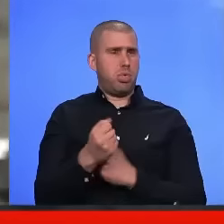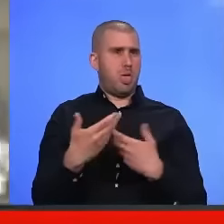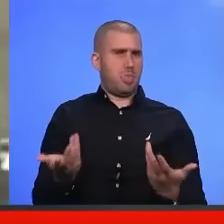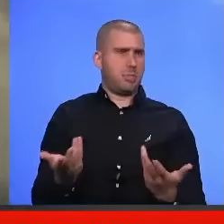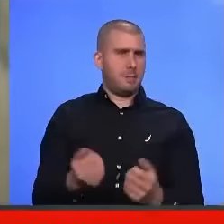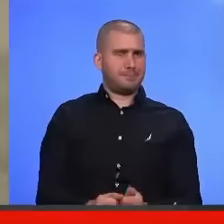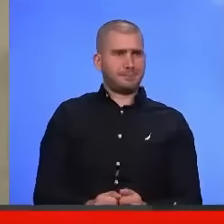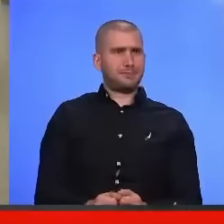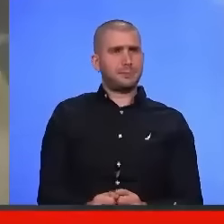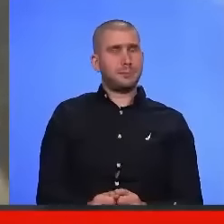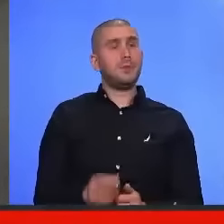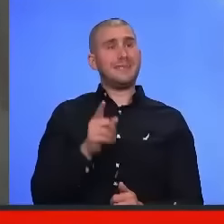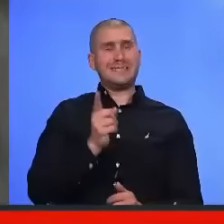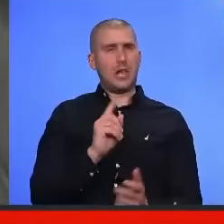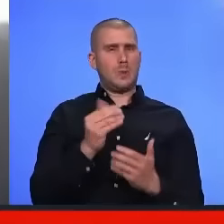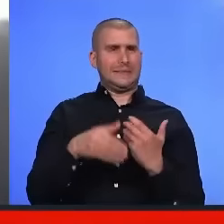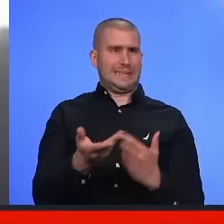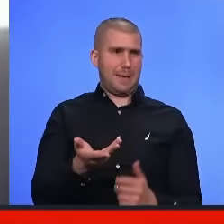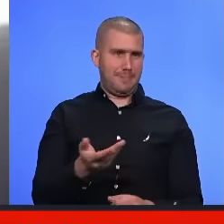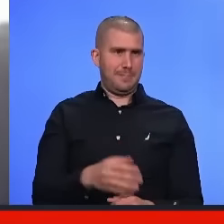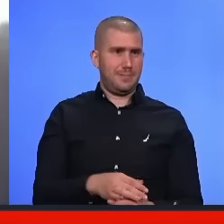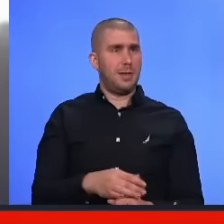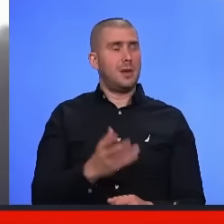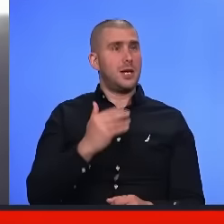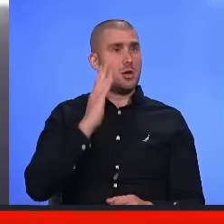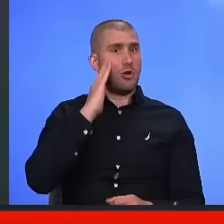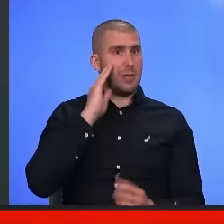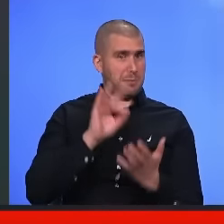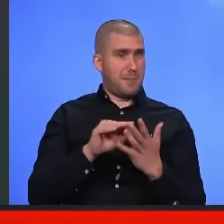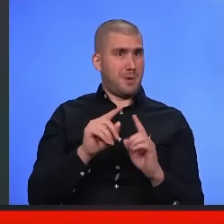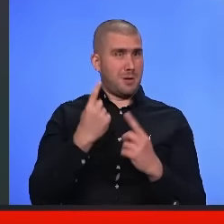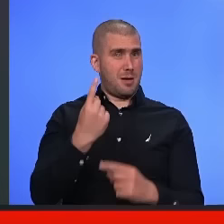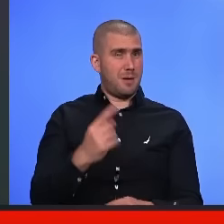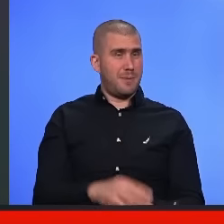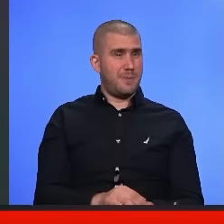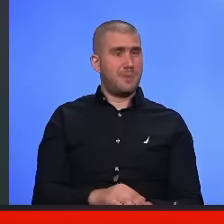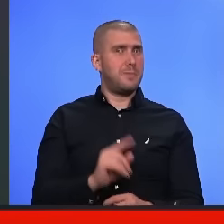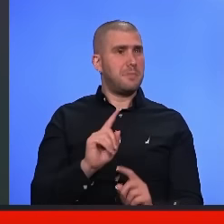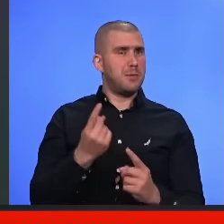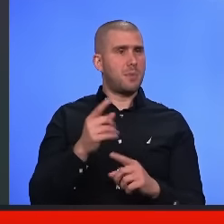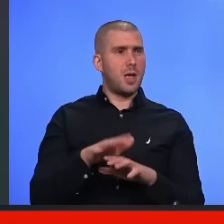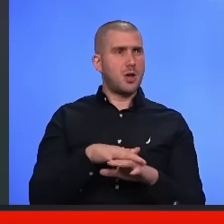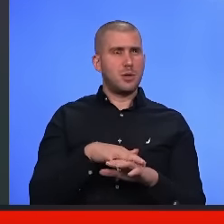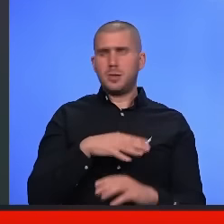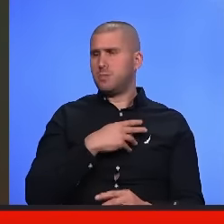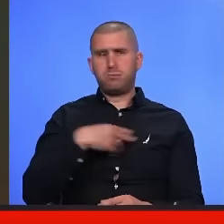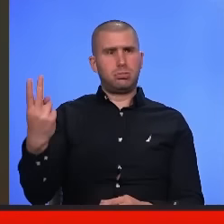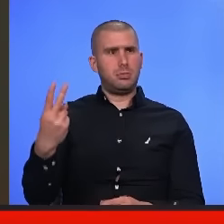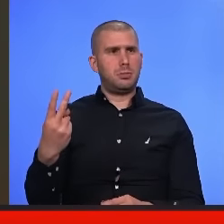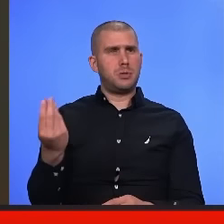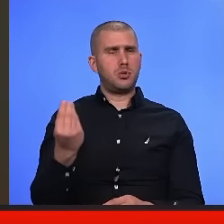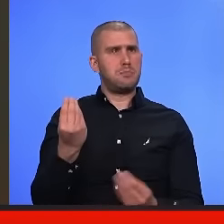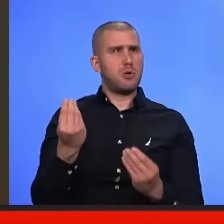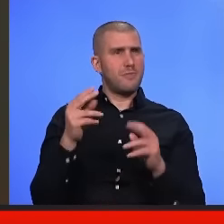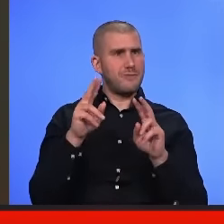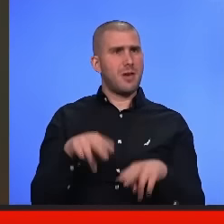removed. אבל זה לא נגמר שם. I was sleeping at the time. When it dropped, I felt like a